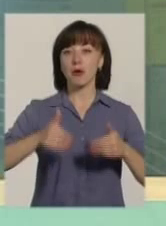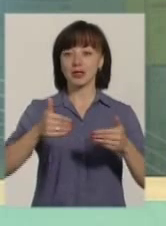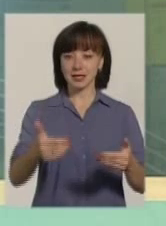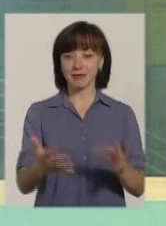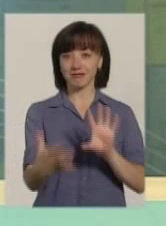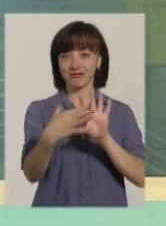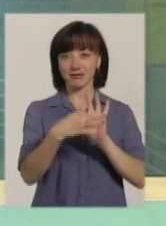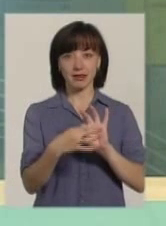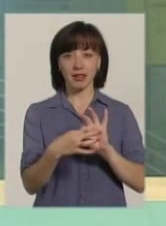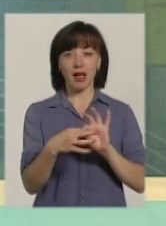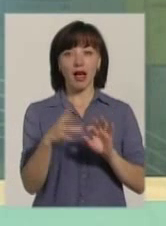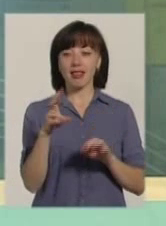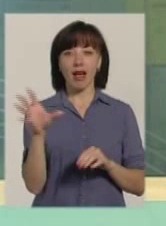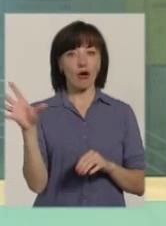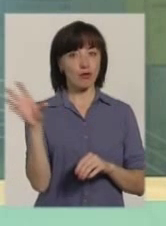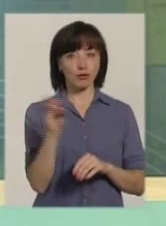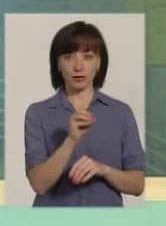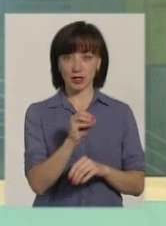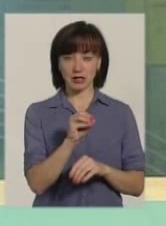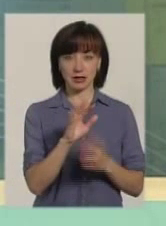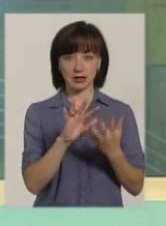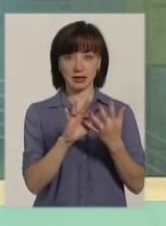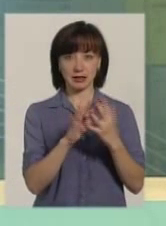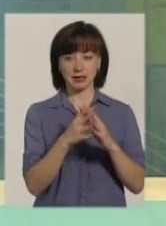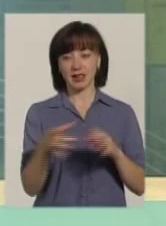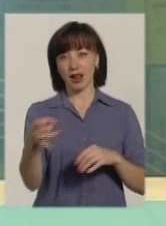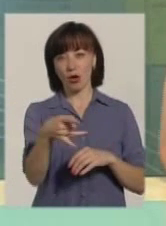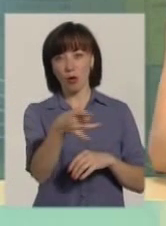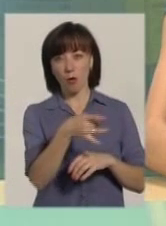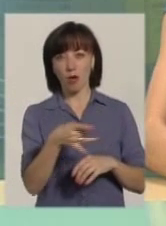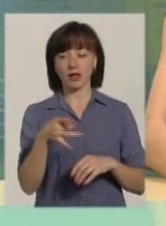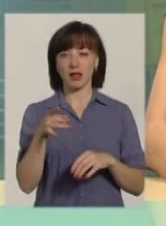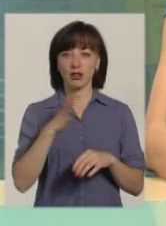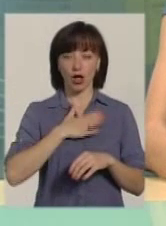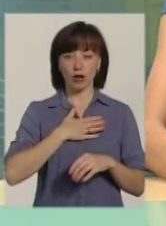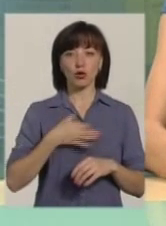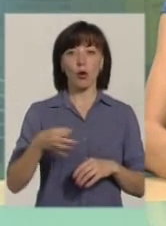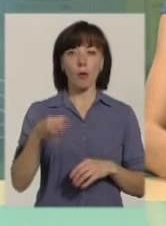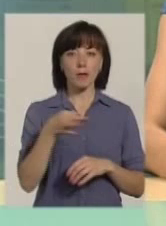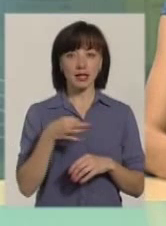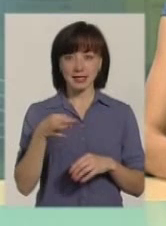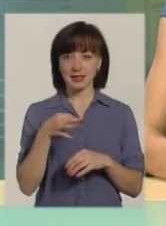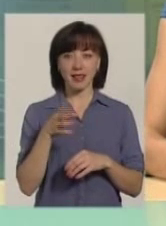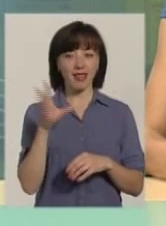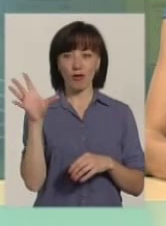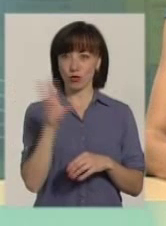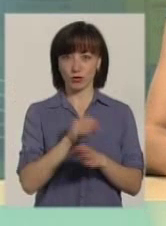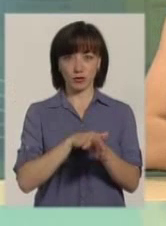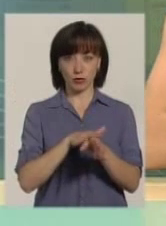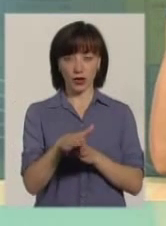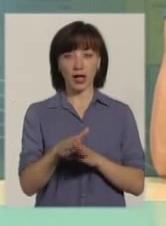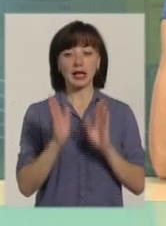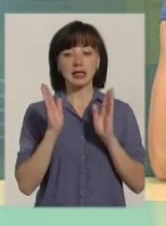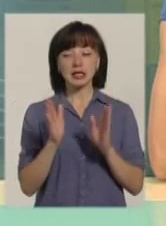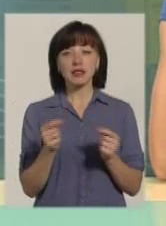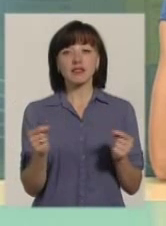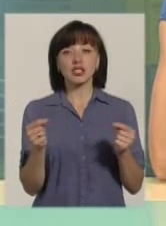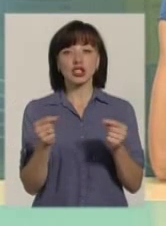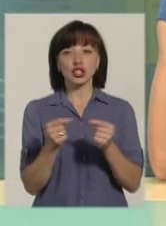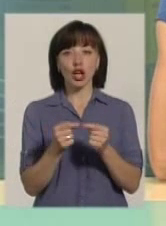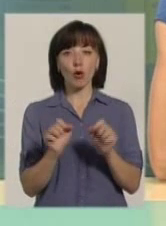серця не кругом відбулася, не в усіх регіонах і навіть районах нашої області. І вони лише